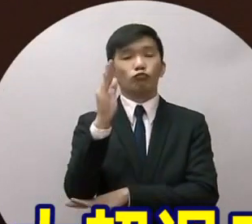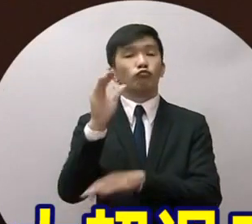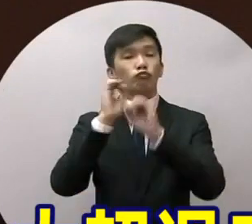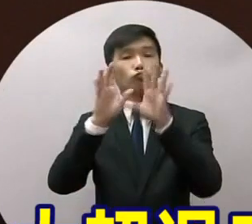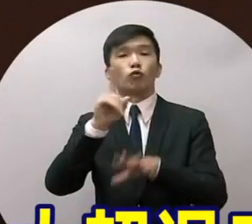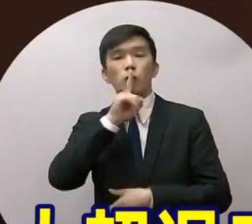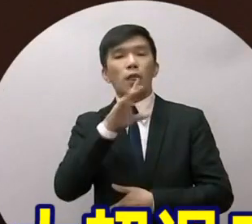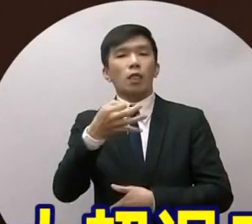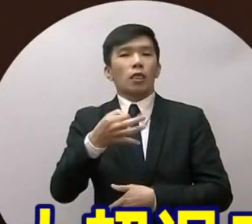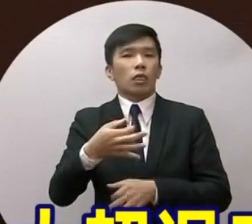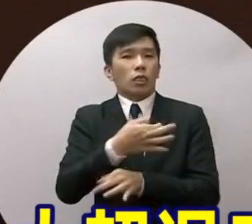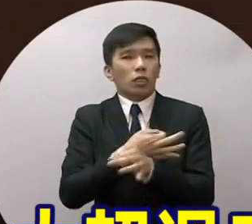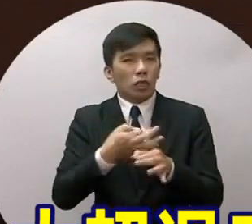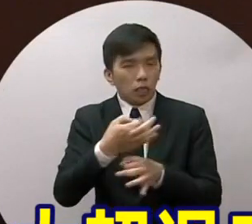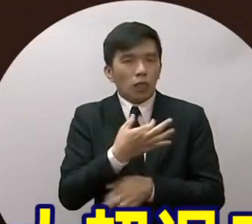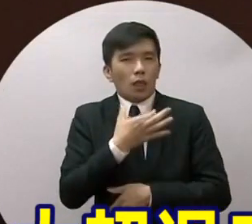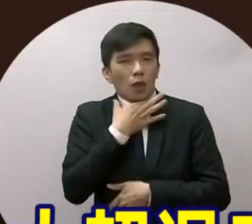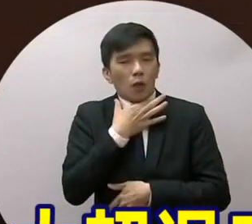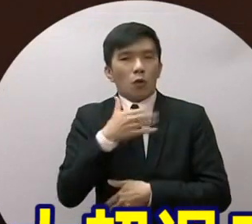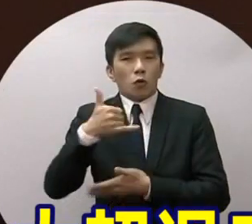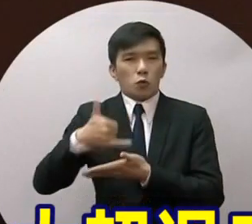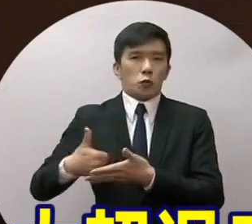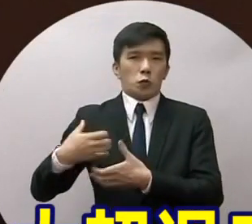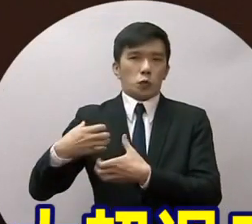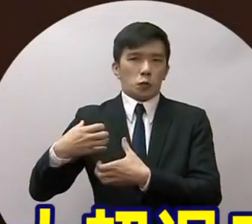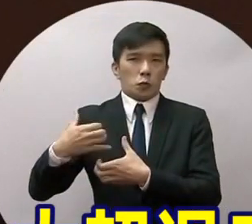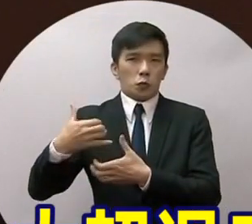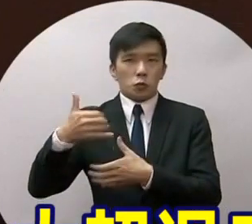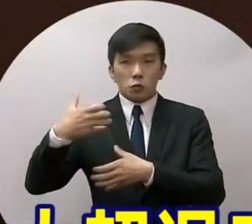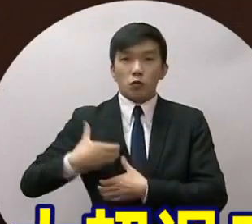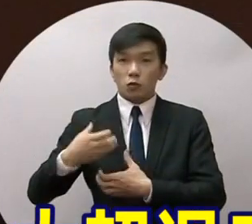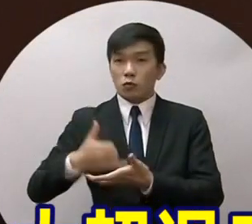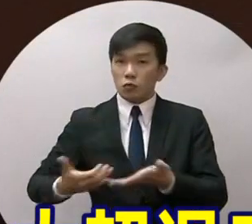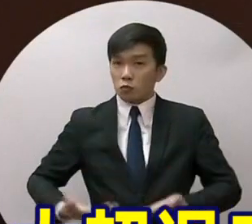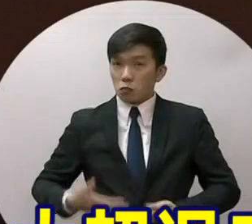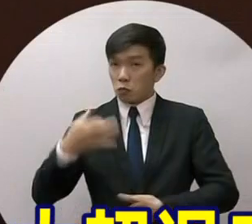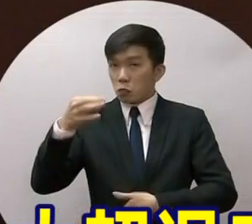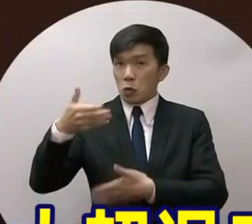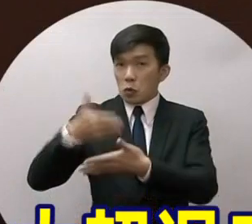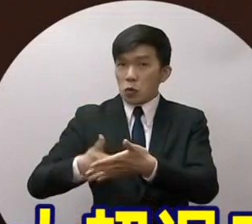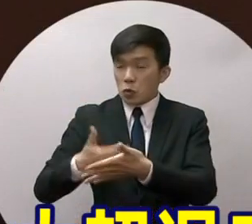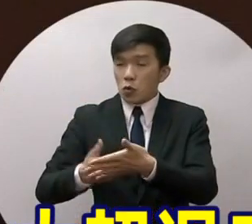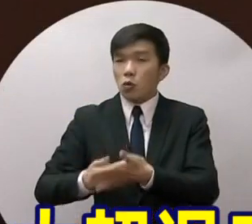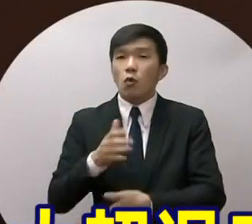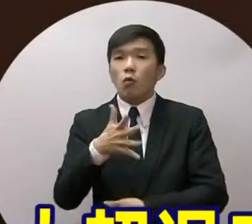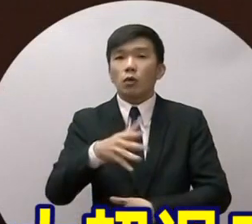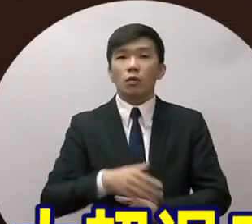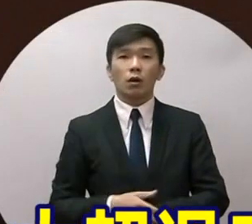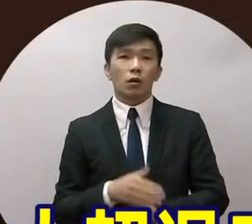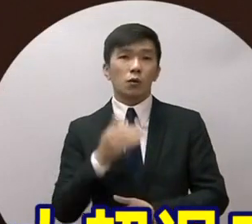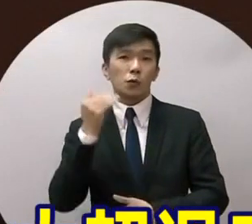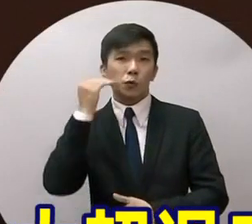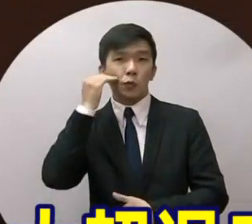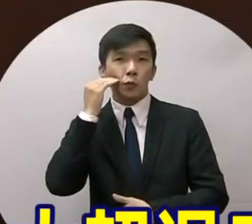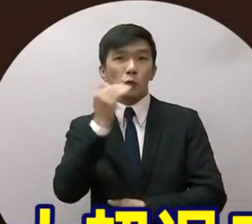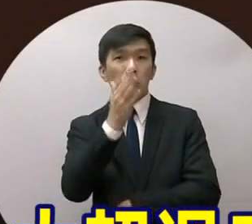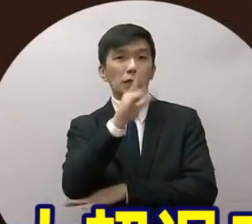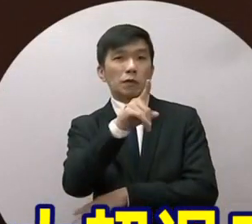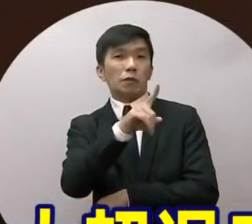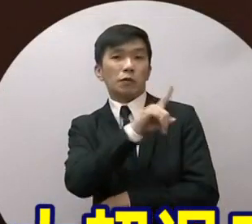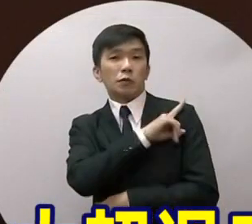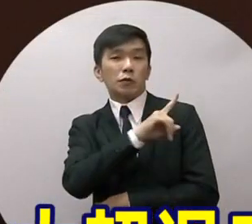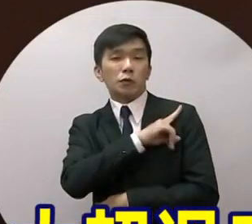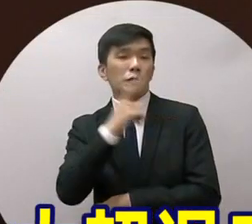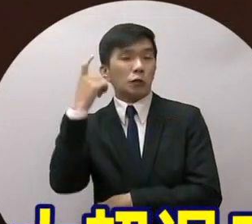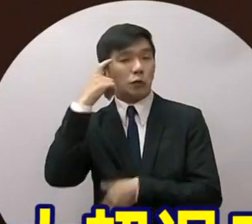呢？如果民进党继续胡作非为，用民主来包装独裁，为了